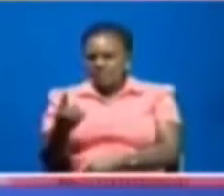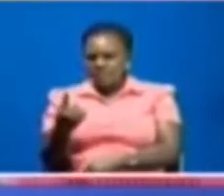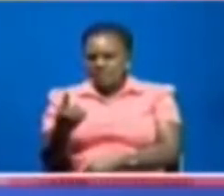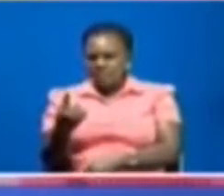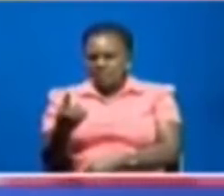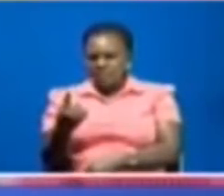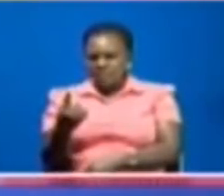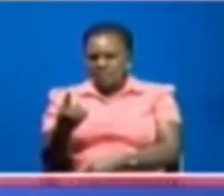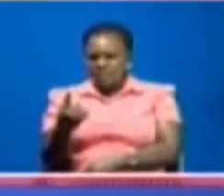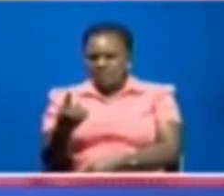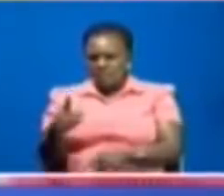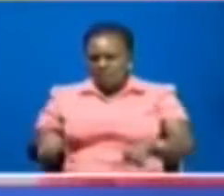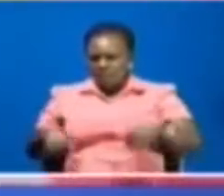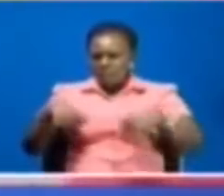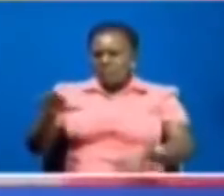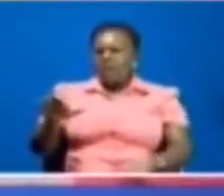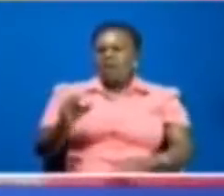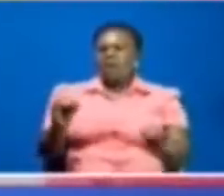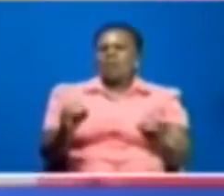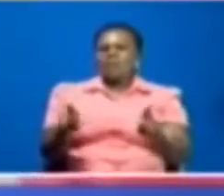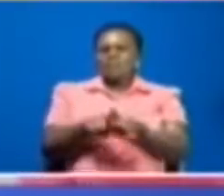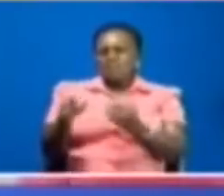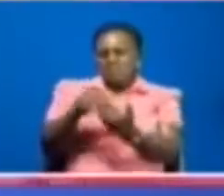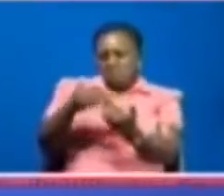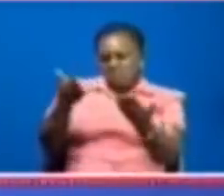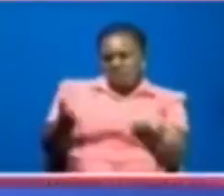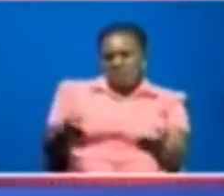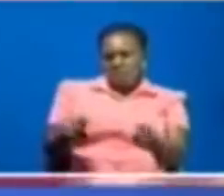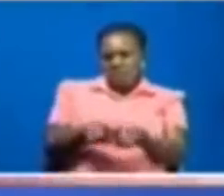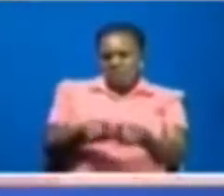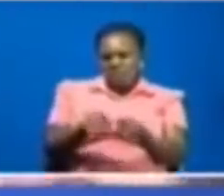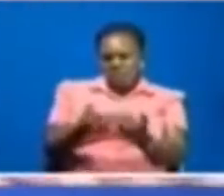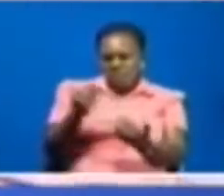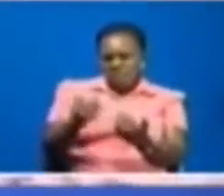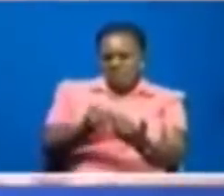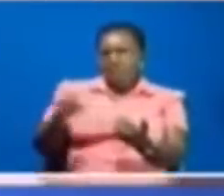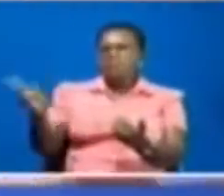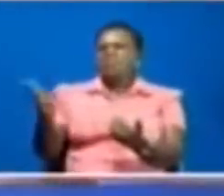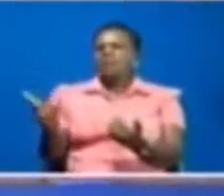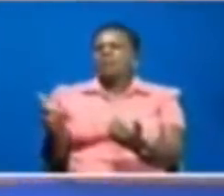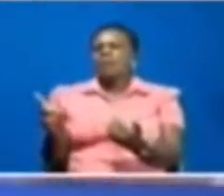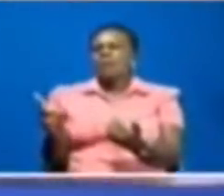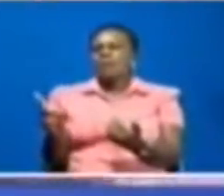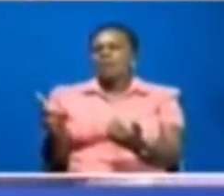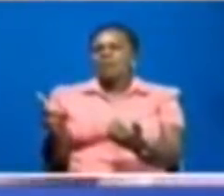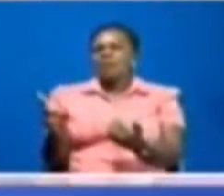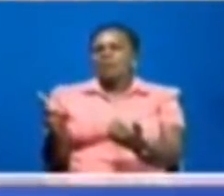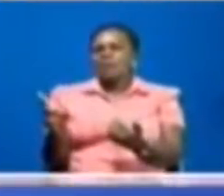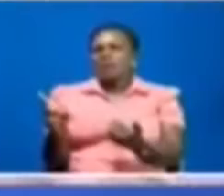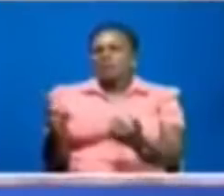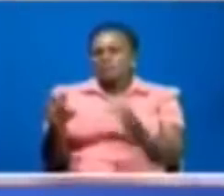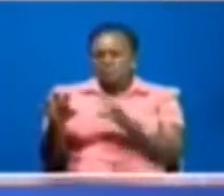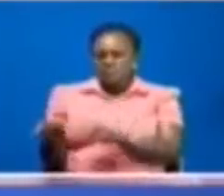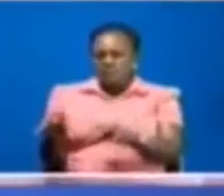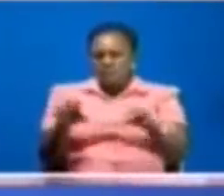si yake. Of which Sharon ilifaa lelewa hapa na melelewa Nairobi na melelewa kwa maisha tabu. Of